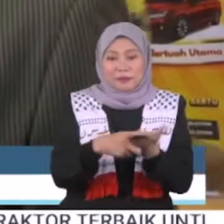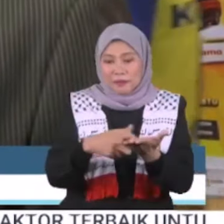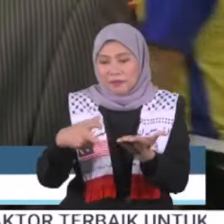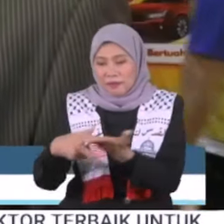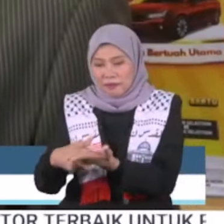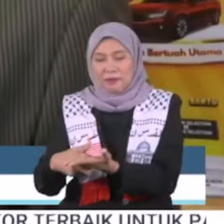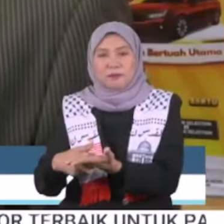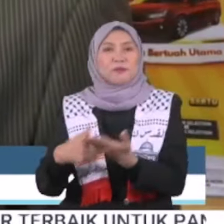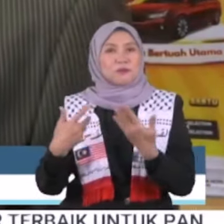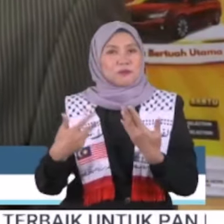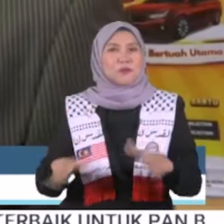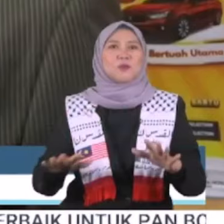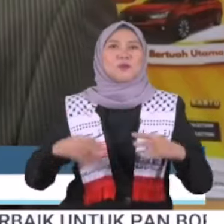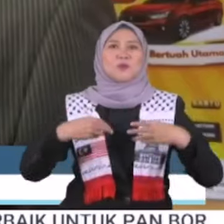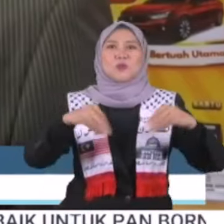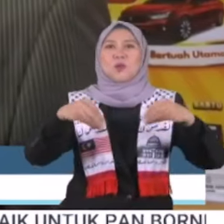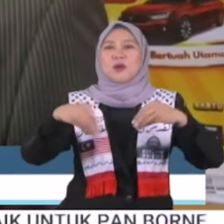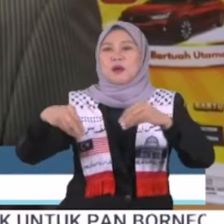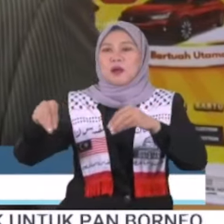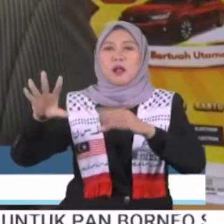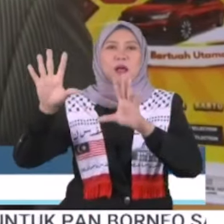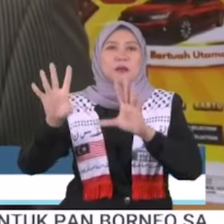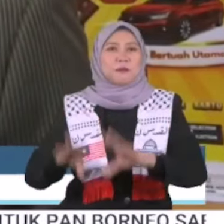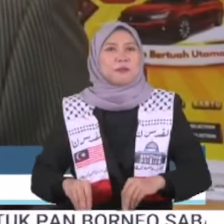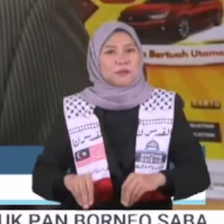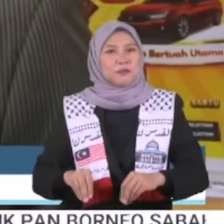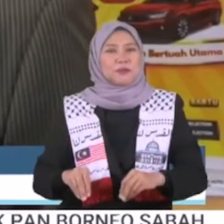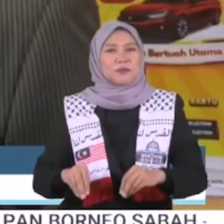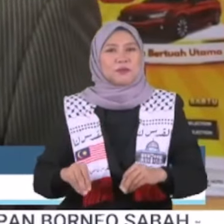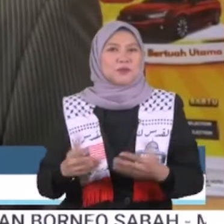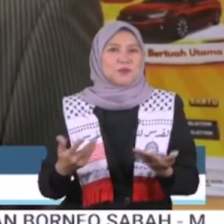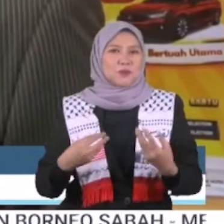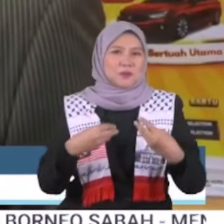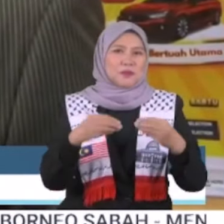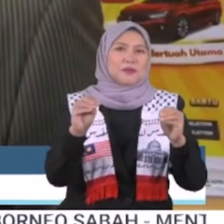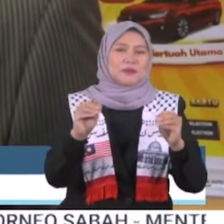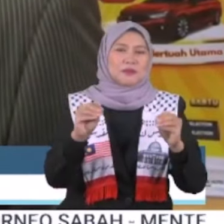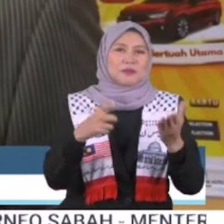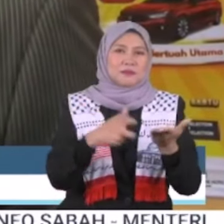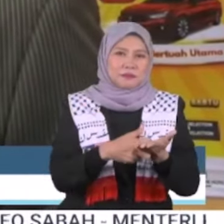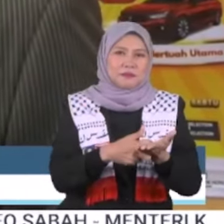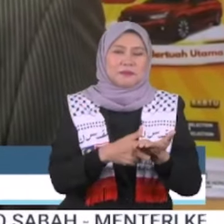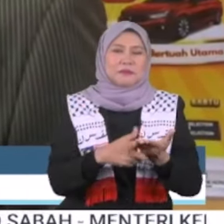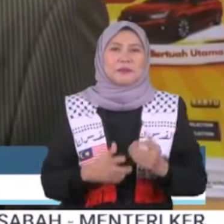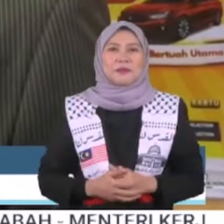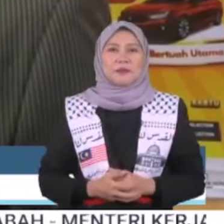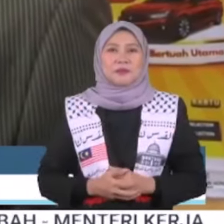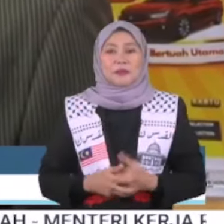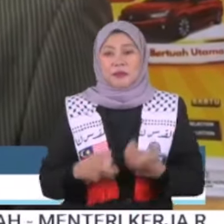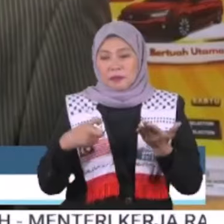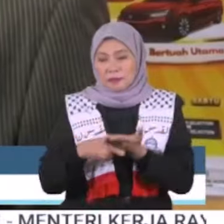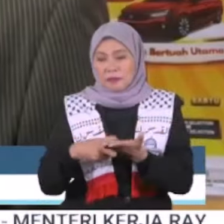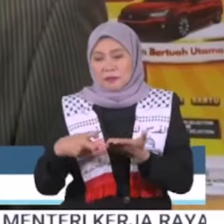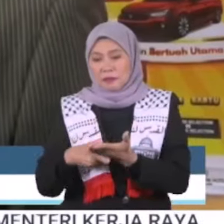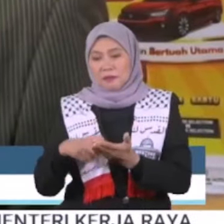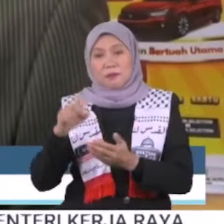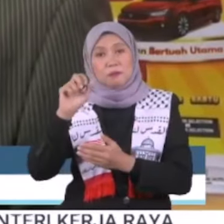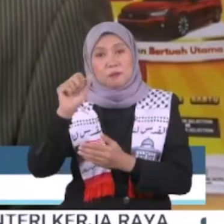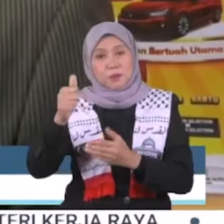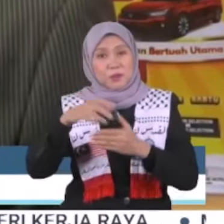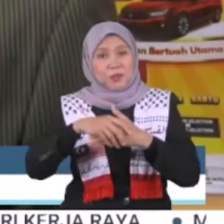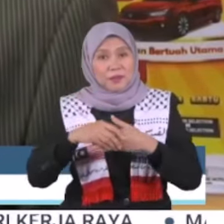dah more or less dah habis lah, tiket yang grandstand dan juga tiket-tiket yang RM10